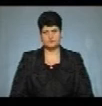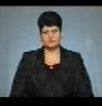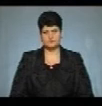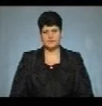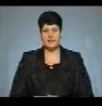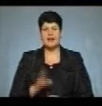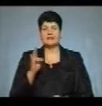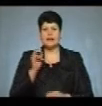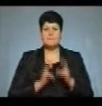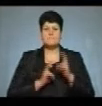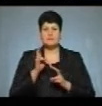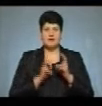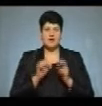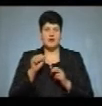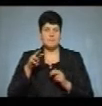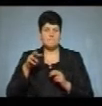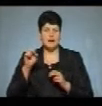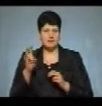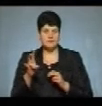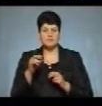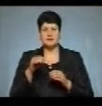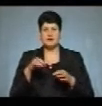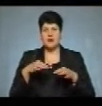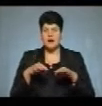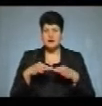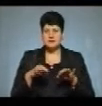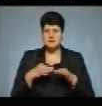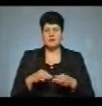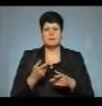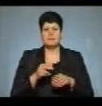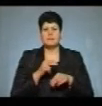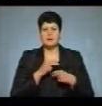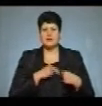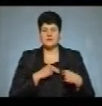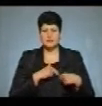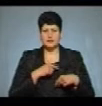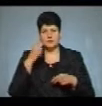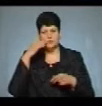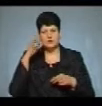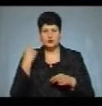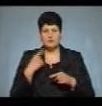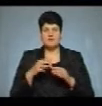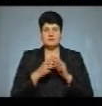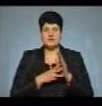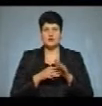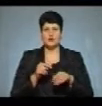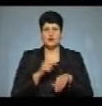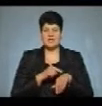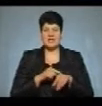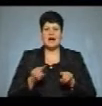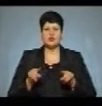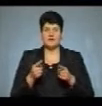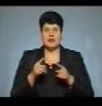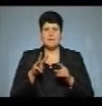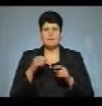На підприємстві АМН «Транс» у Тернополі працівники Нацполіції області о 17-й годині арештували майно цього